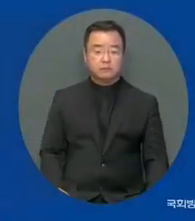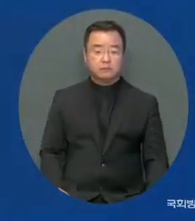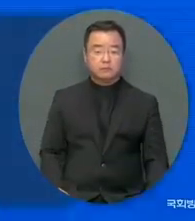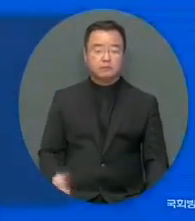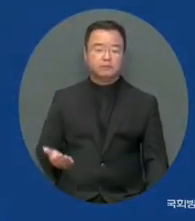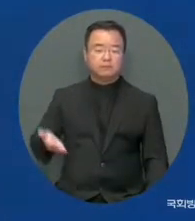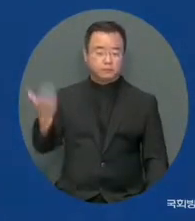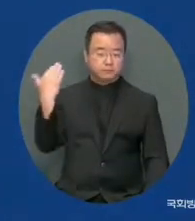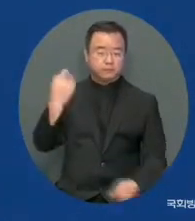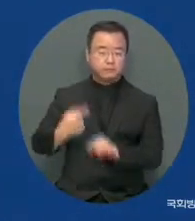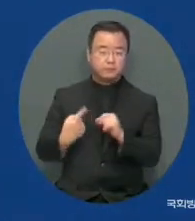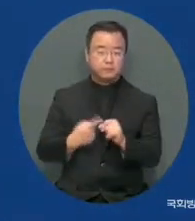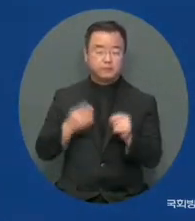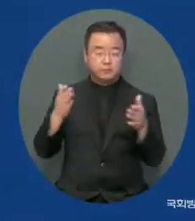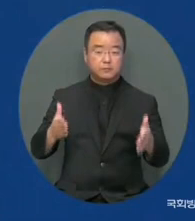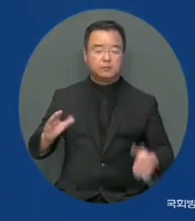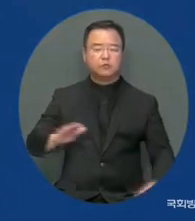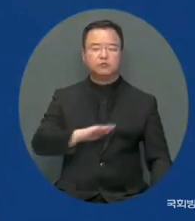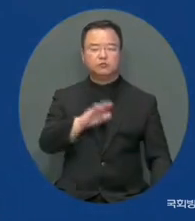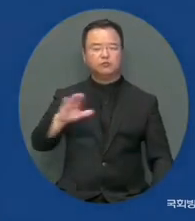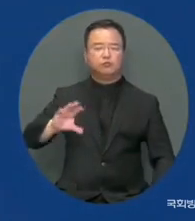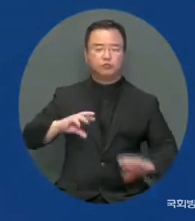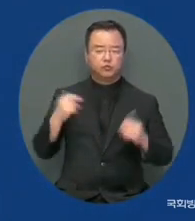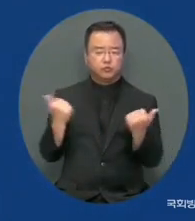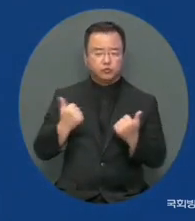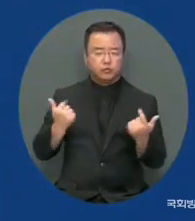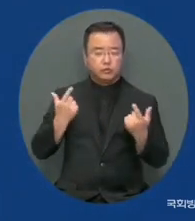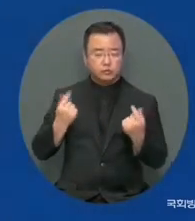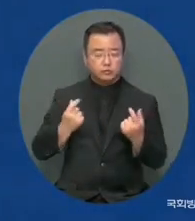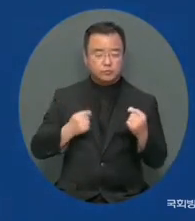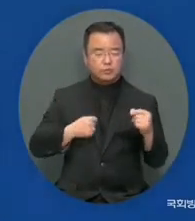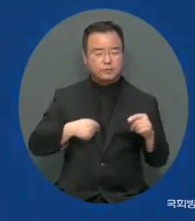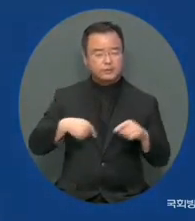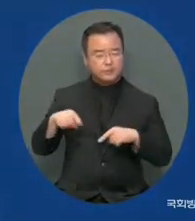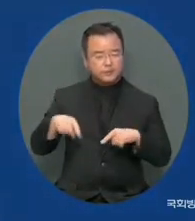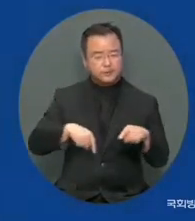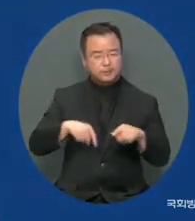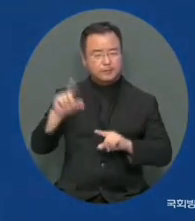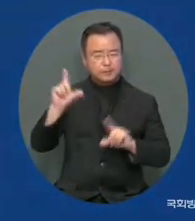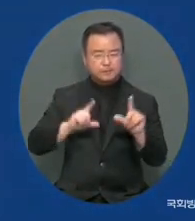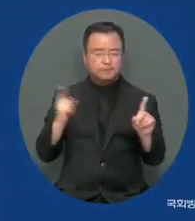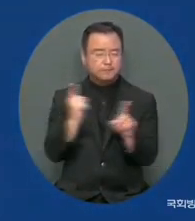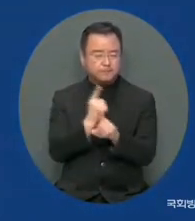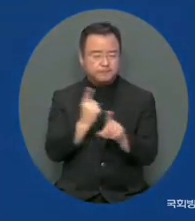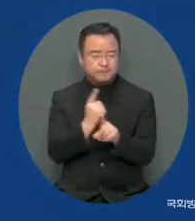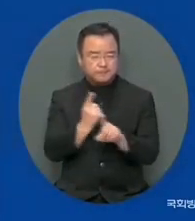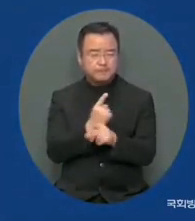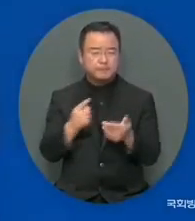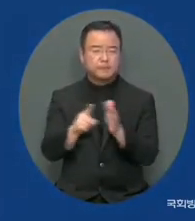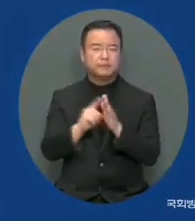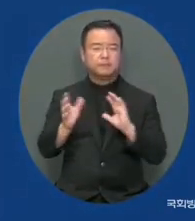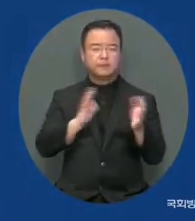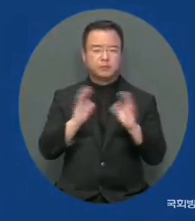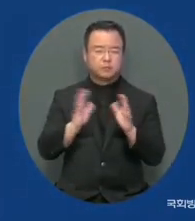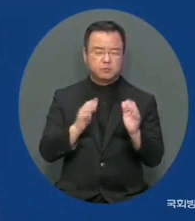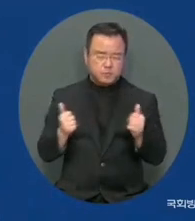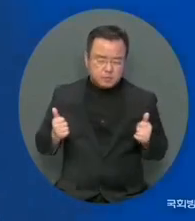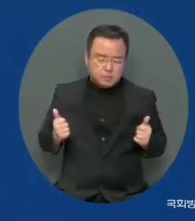지난 1년 우리 국회는 이런 퇴행적 선거제도를 고치기 위해 치열하게 토론했습니다.